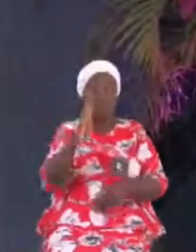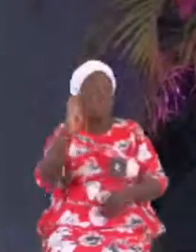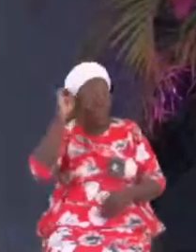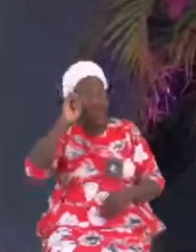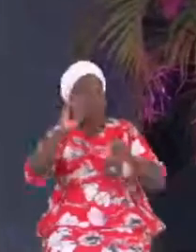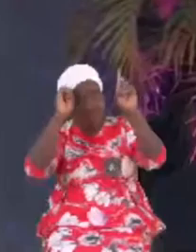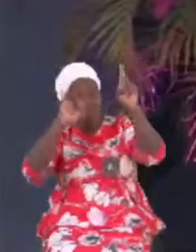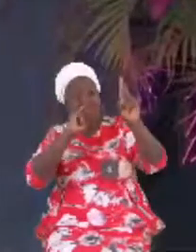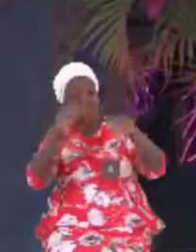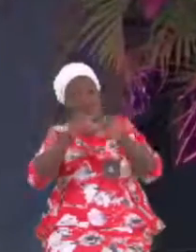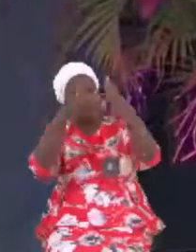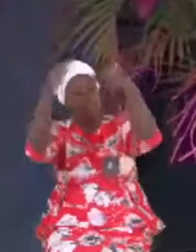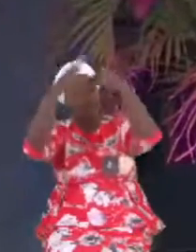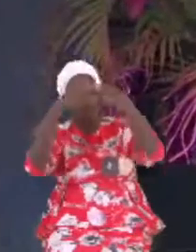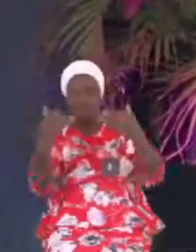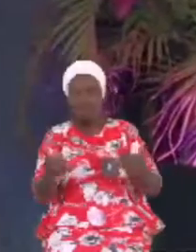ciel maintenant. Et il dit,